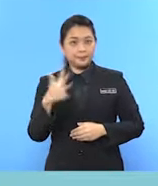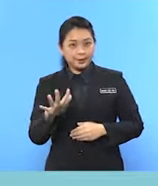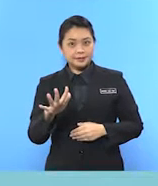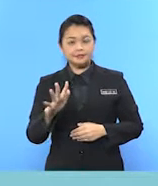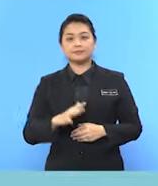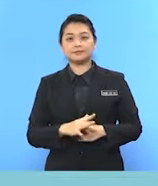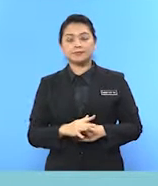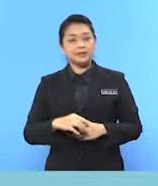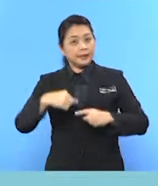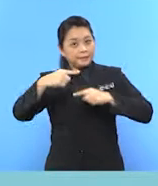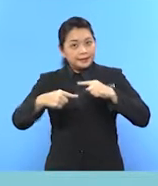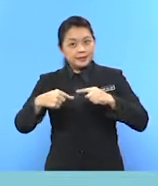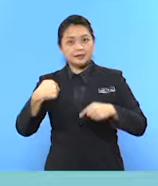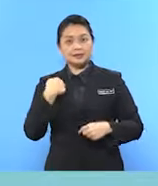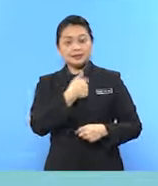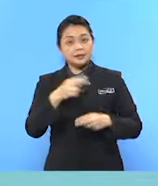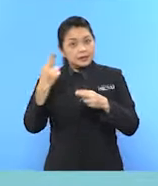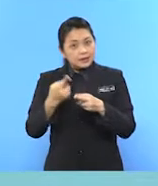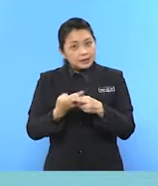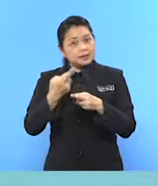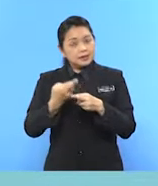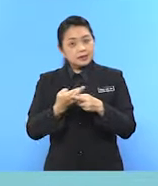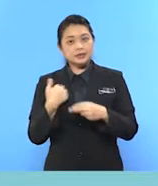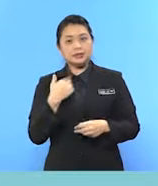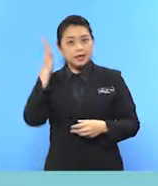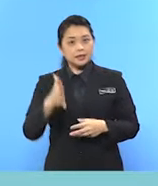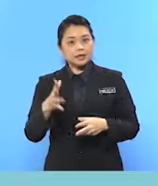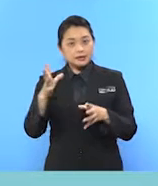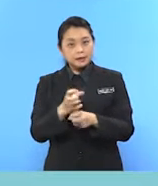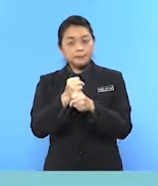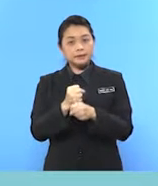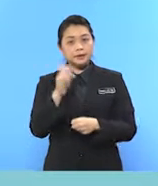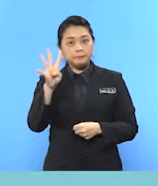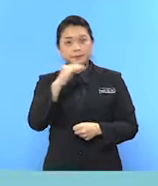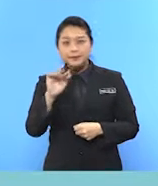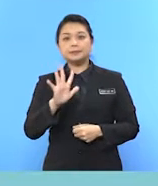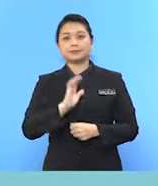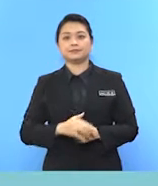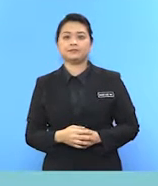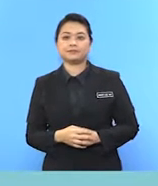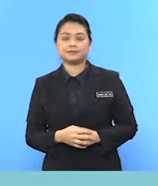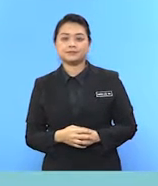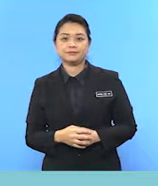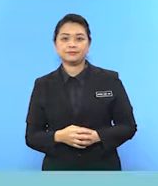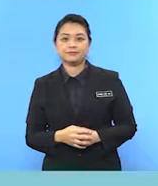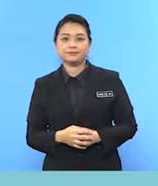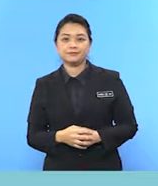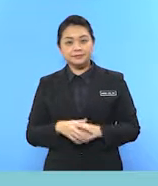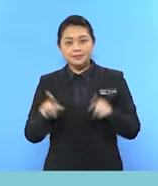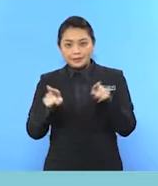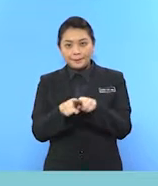Sisi bertentangan per sisi bersebelahan iaitu R3Q3 per